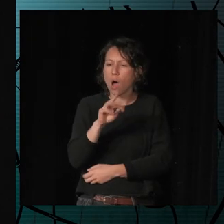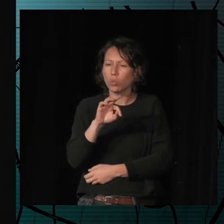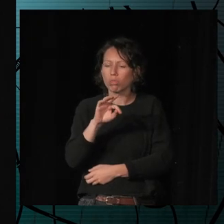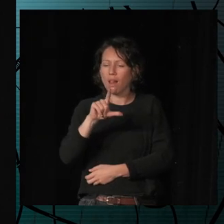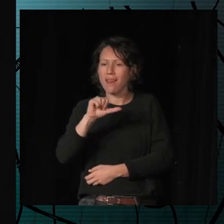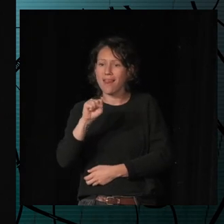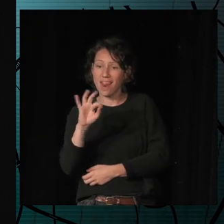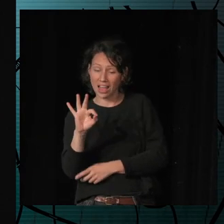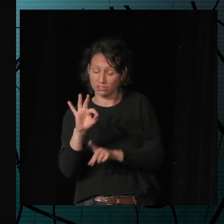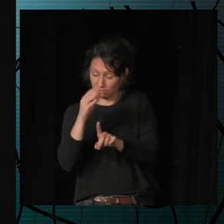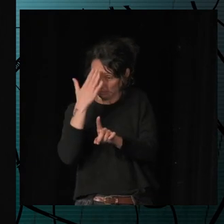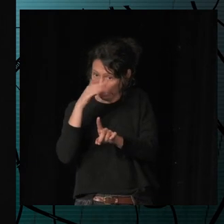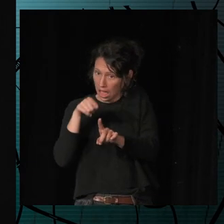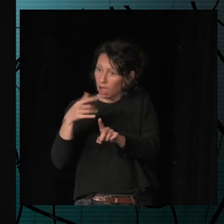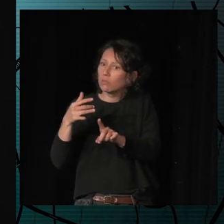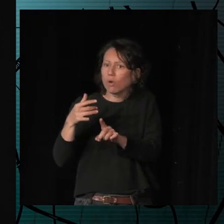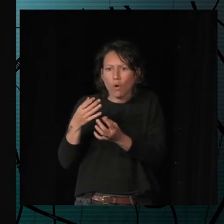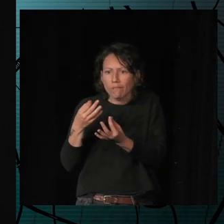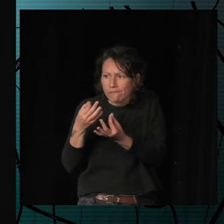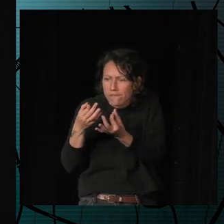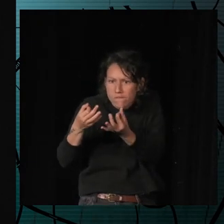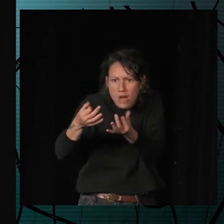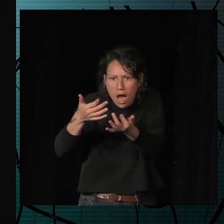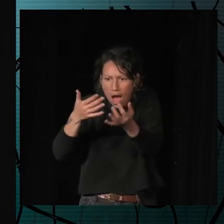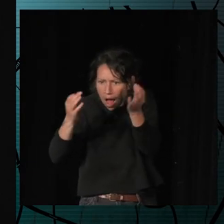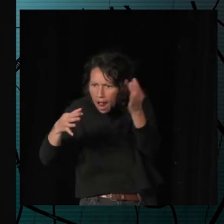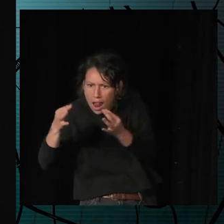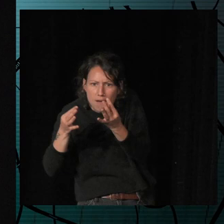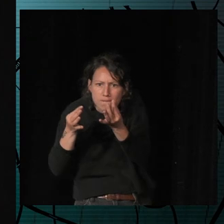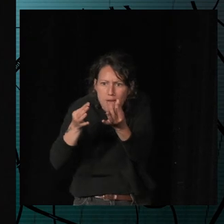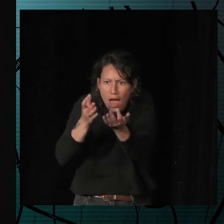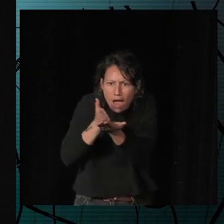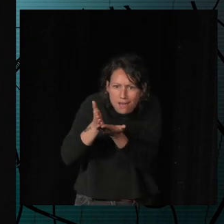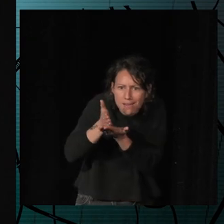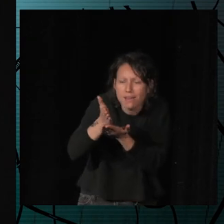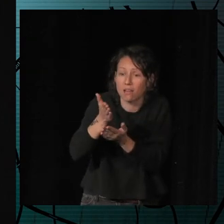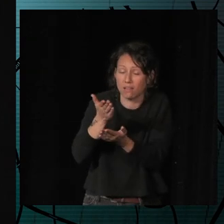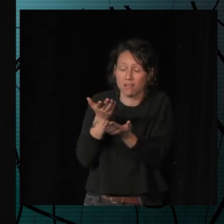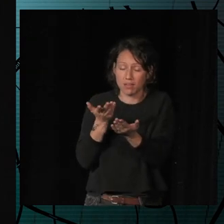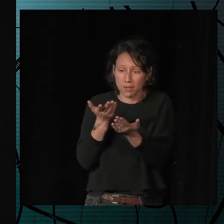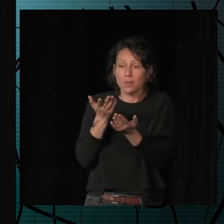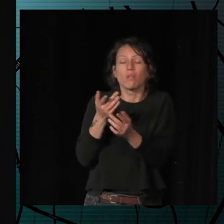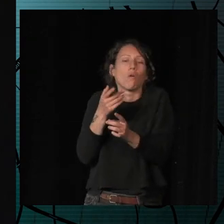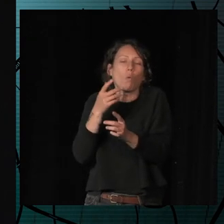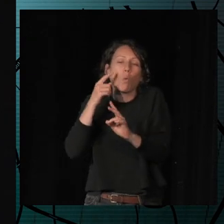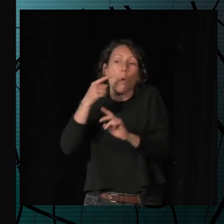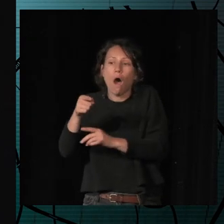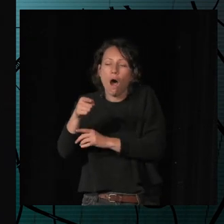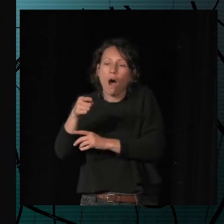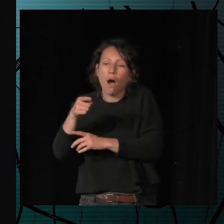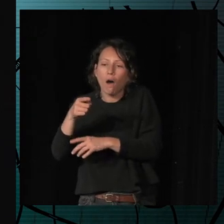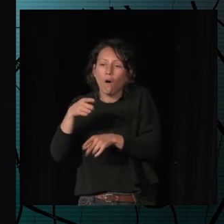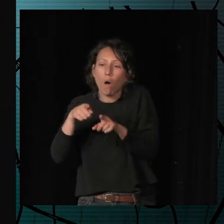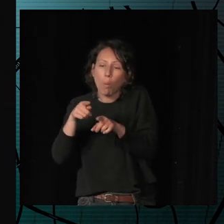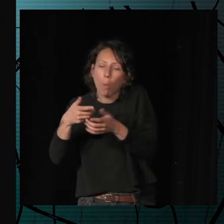subtile qu'il en a l'air je sais que subtilité outlast ça a pas l'air de coller mais euh c'est que le jeu en fait nous on sait que ce qui nous attend est